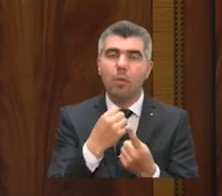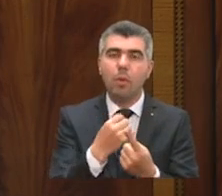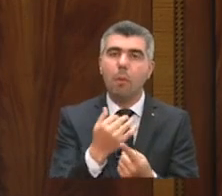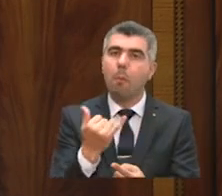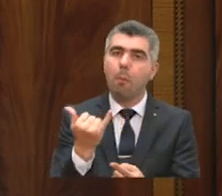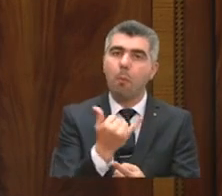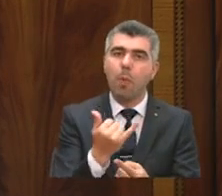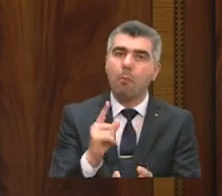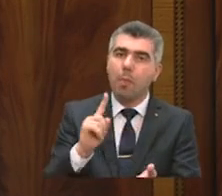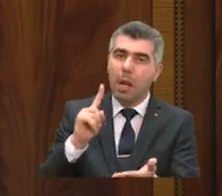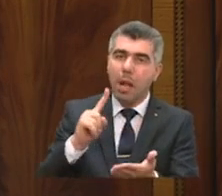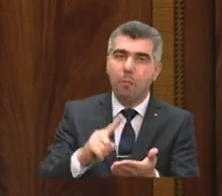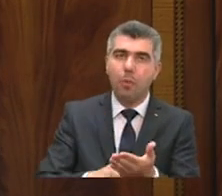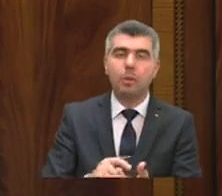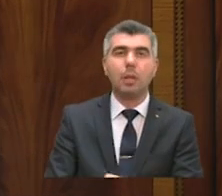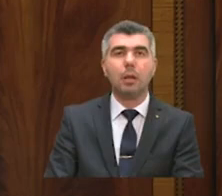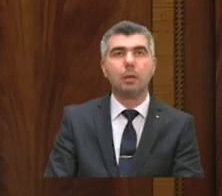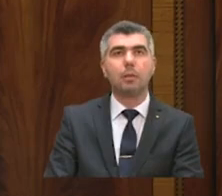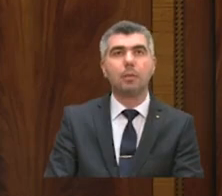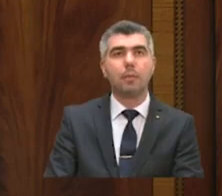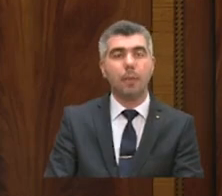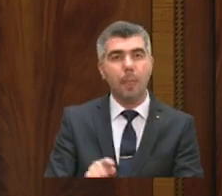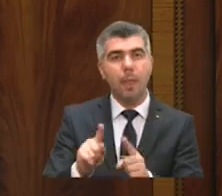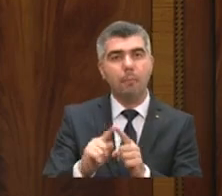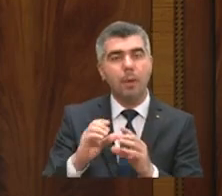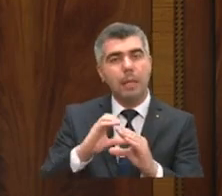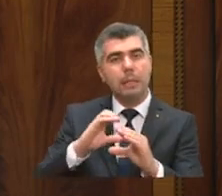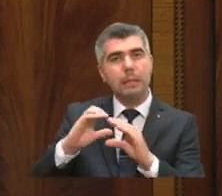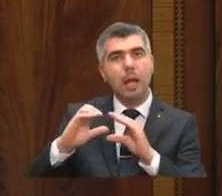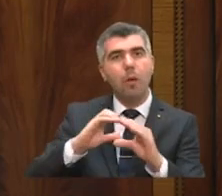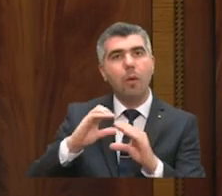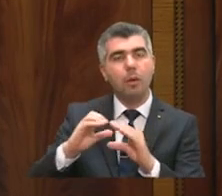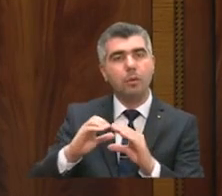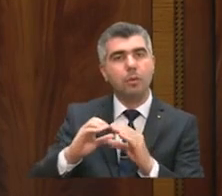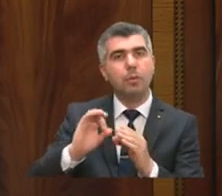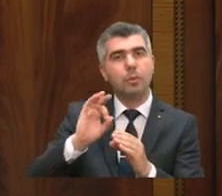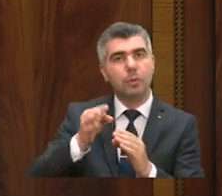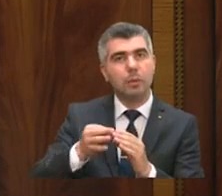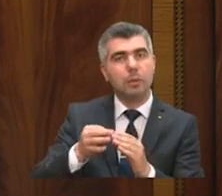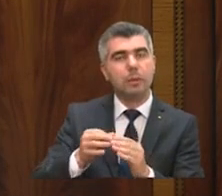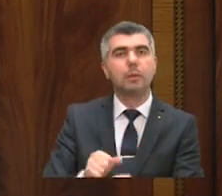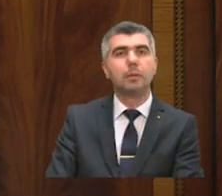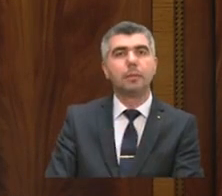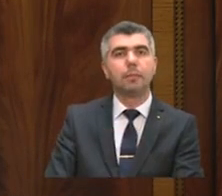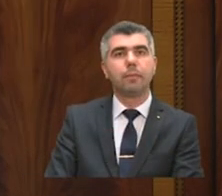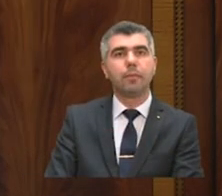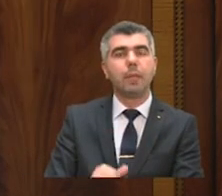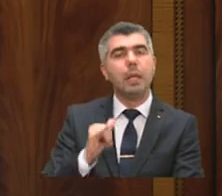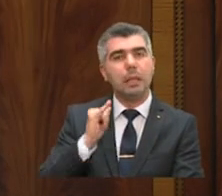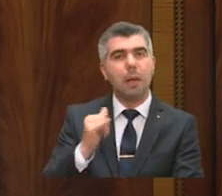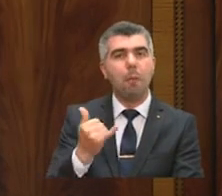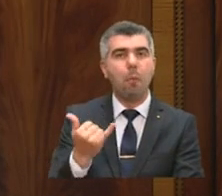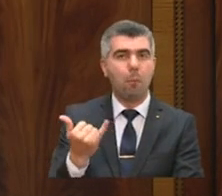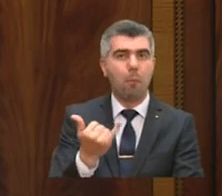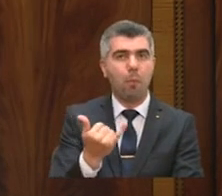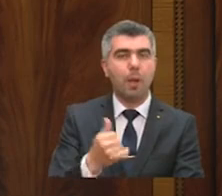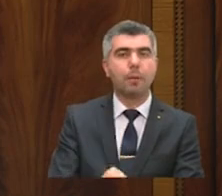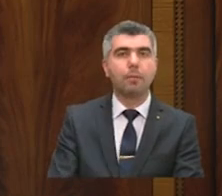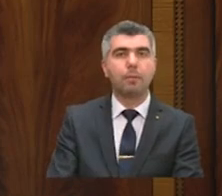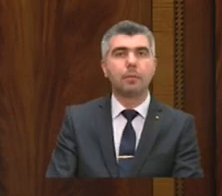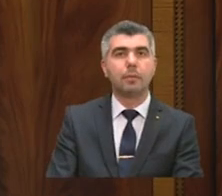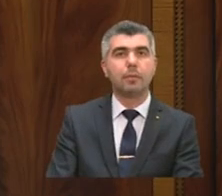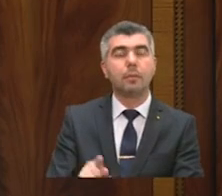كنقوم بهم، واللي حتى من ناحيه ديال التواصل انه كاين واحد التواصل جد مهم في هذه المساله. ولكن